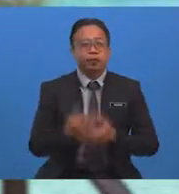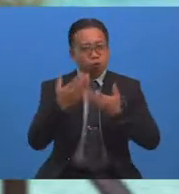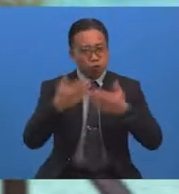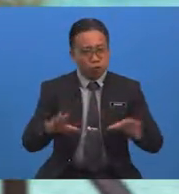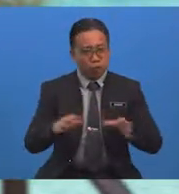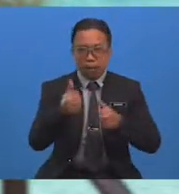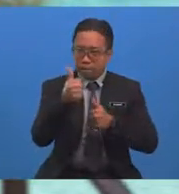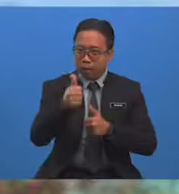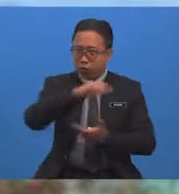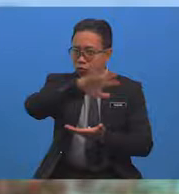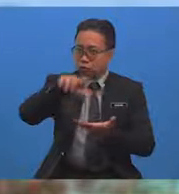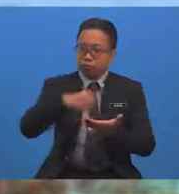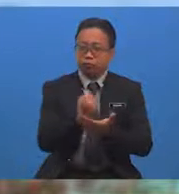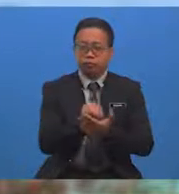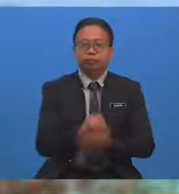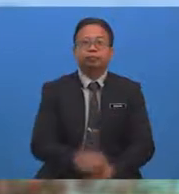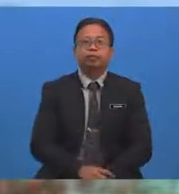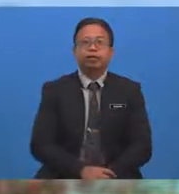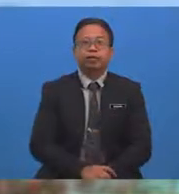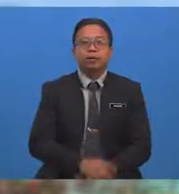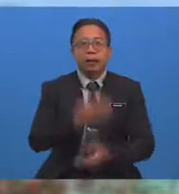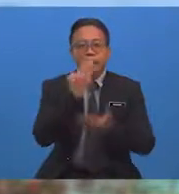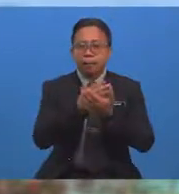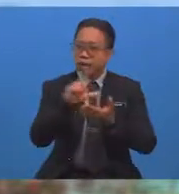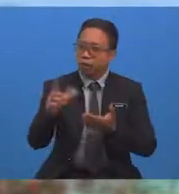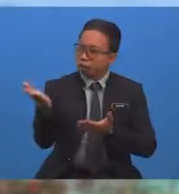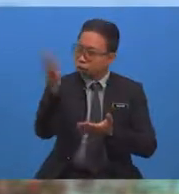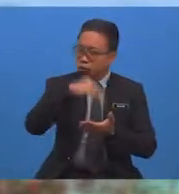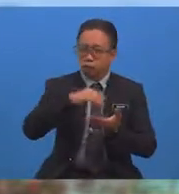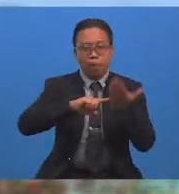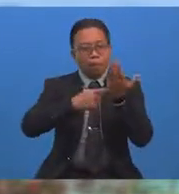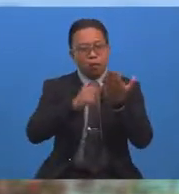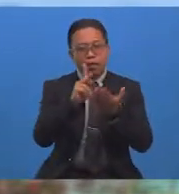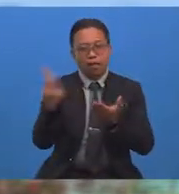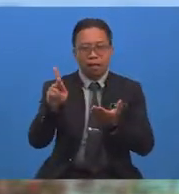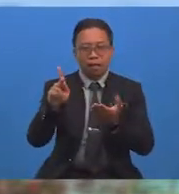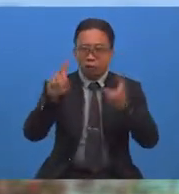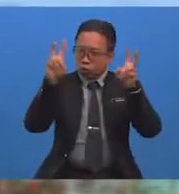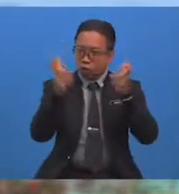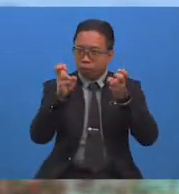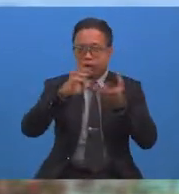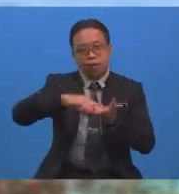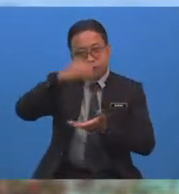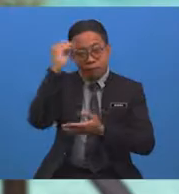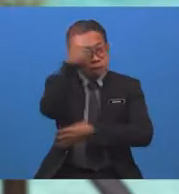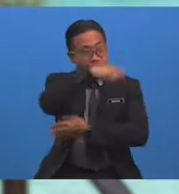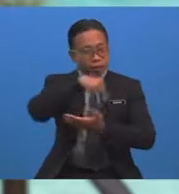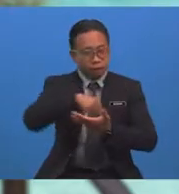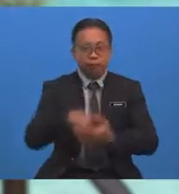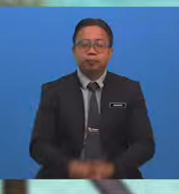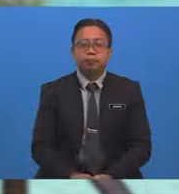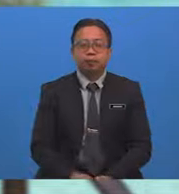bagus semua Baiklah John kita mulakan topik pembelajaran hari ini